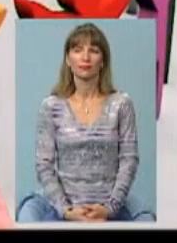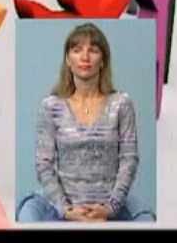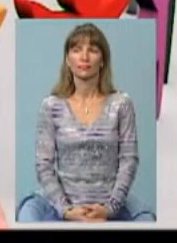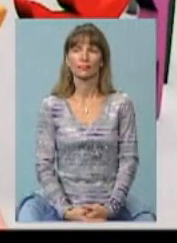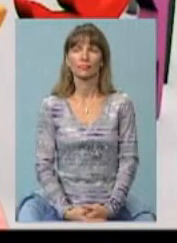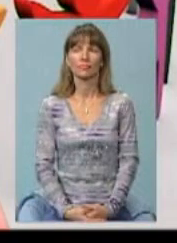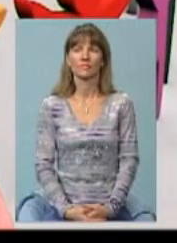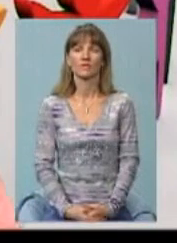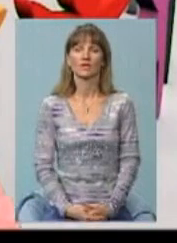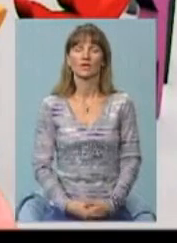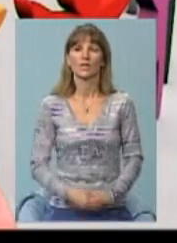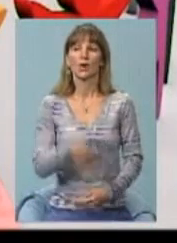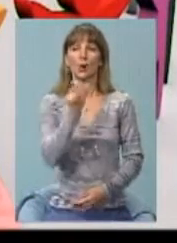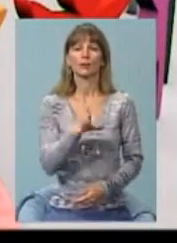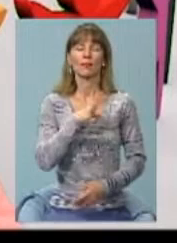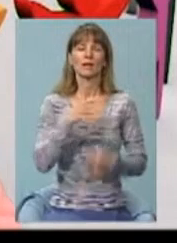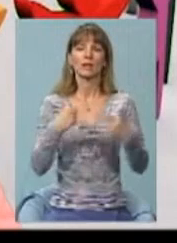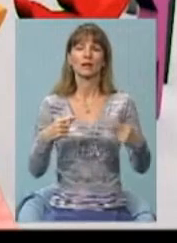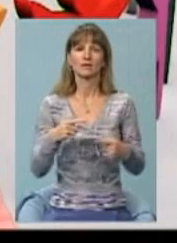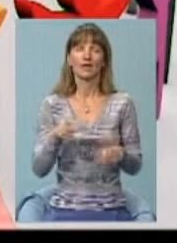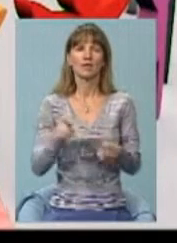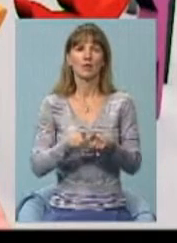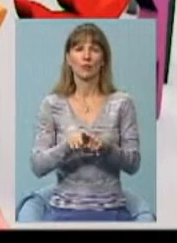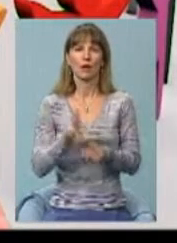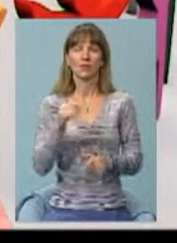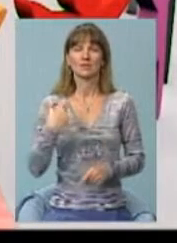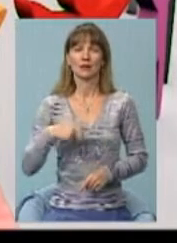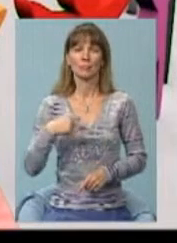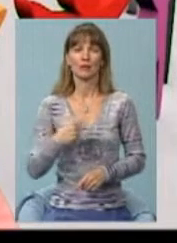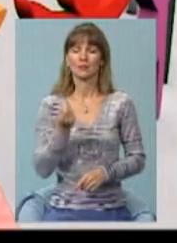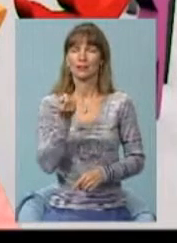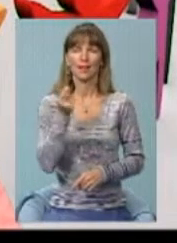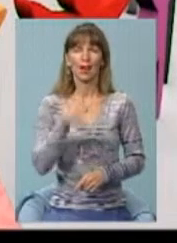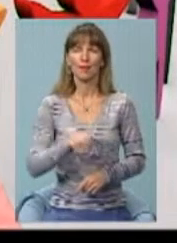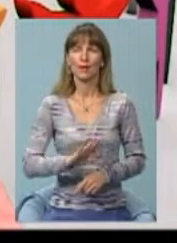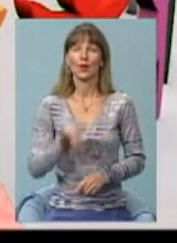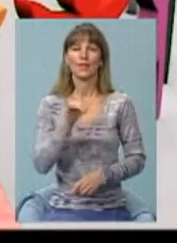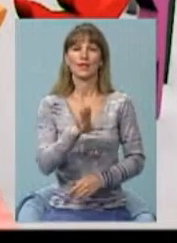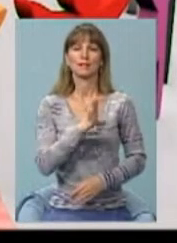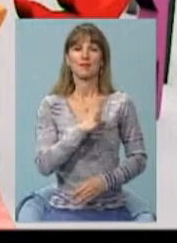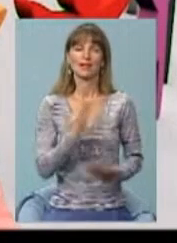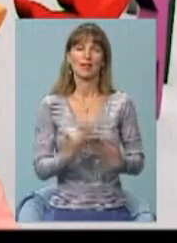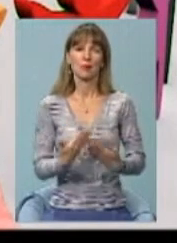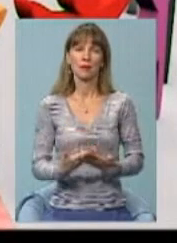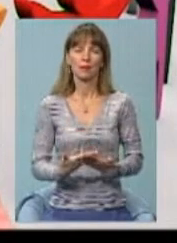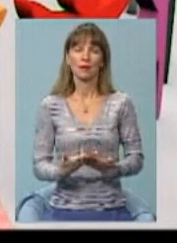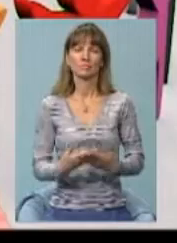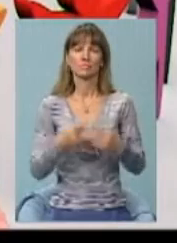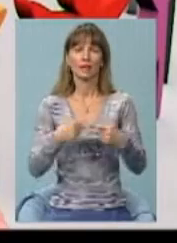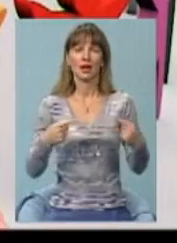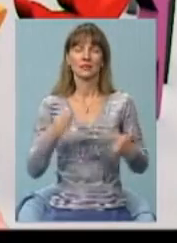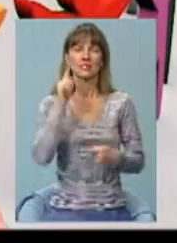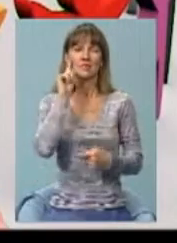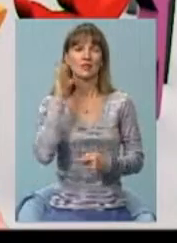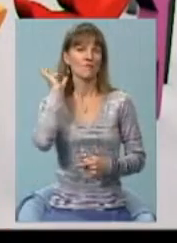Люди бывают разные, они не похожи на себя ни капельки. У них бывают, например, разные